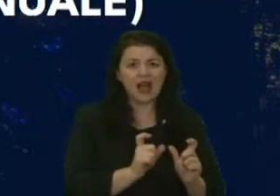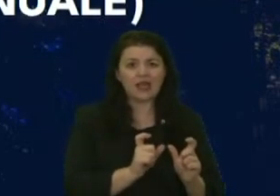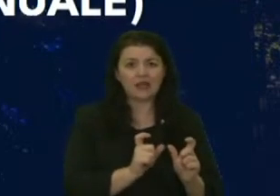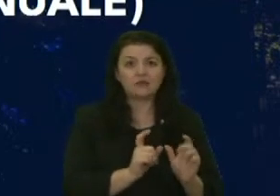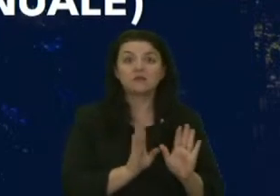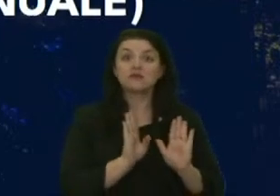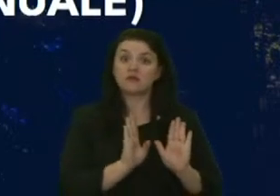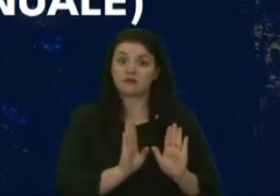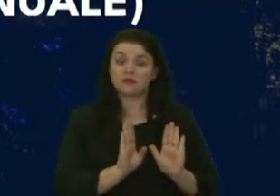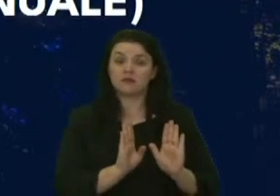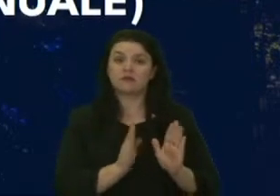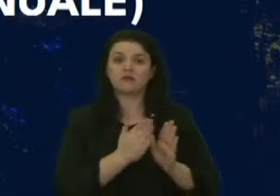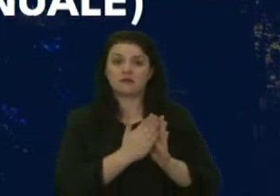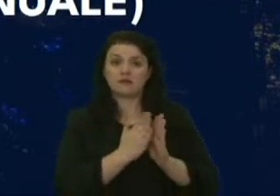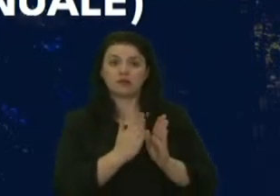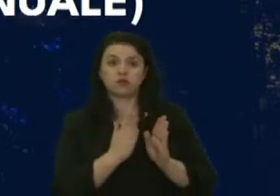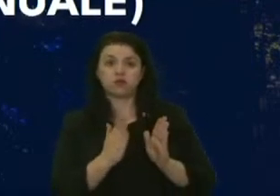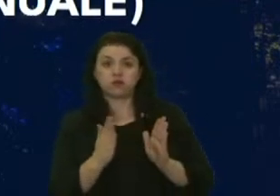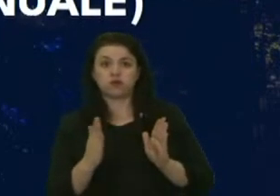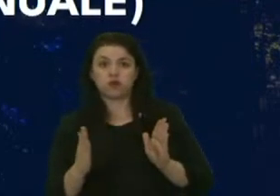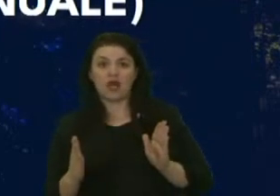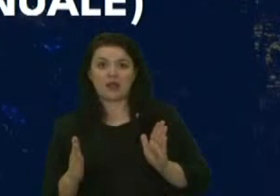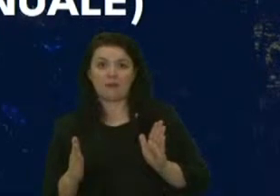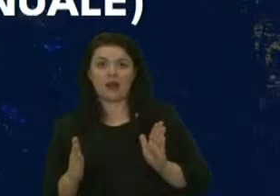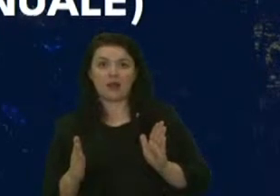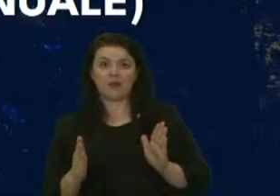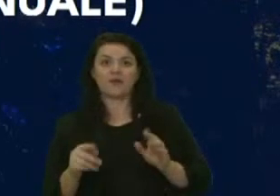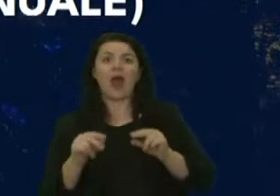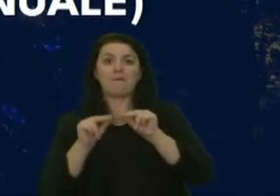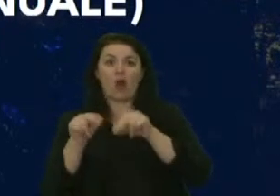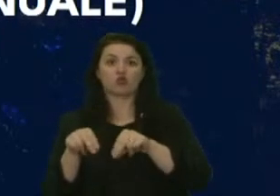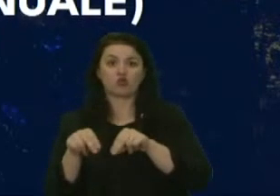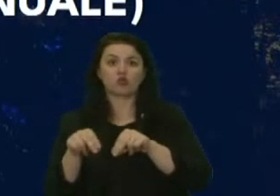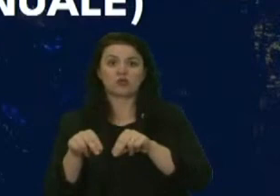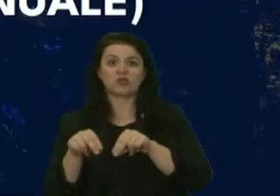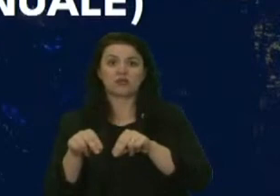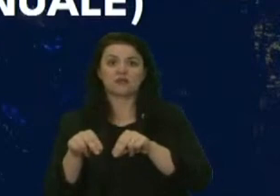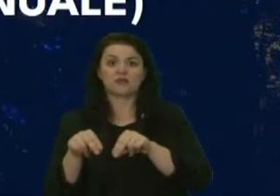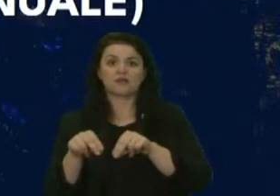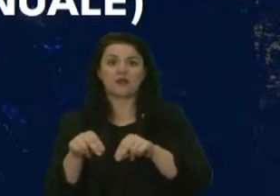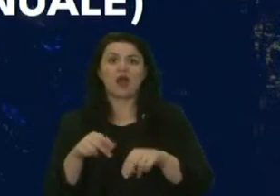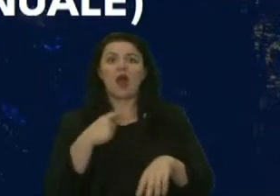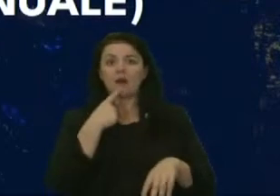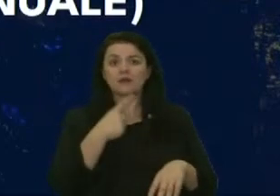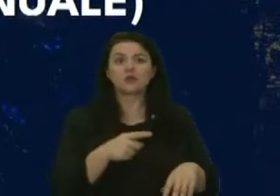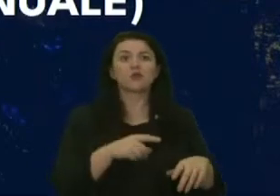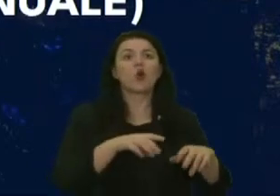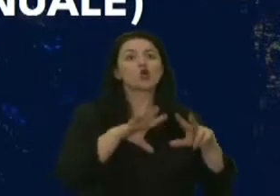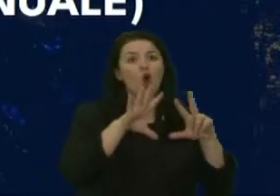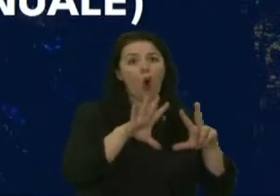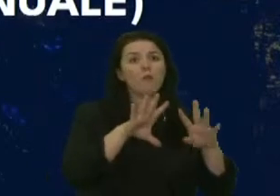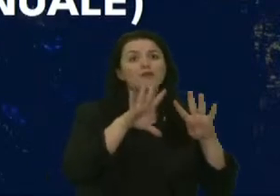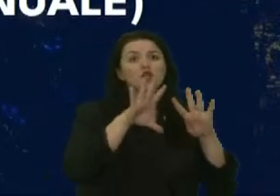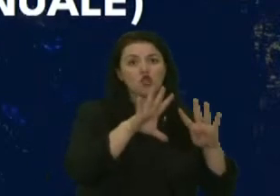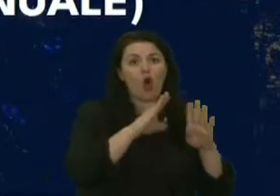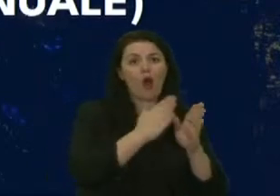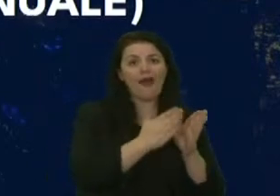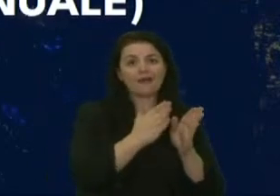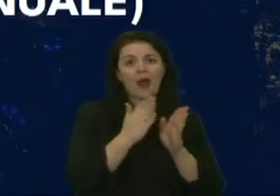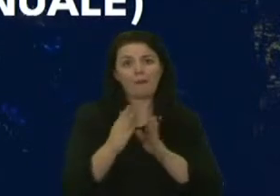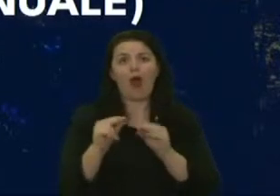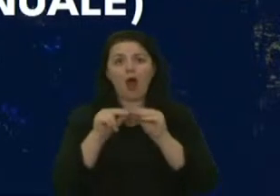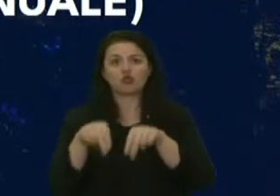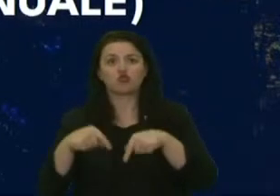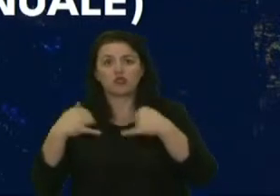V a făcut doar o înșiruire a etapelor care prin care am trecut ca să ajungem aici țineți minte vog sau nouă Câte am spus etape prin care ar trebui să treci ca să ajungi la faza